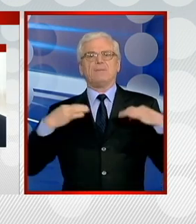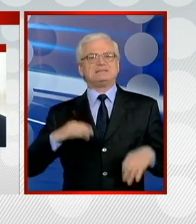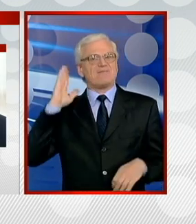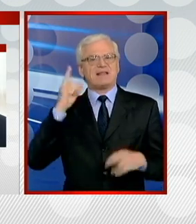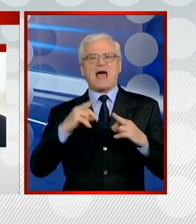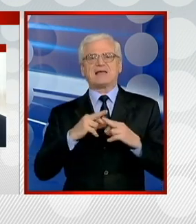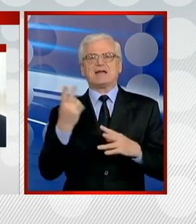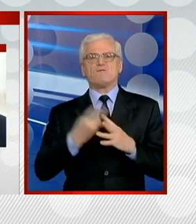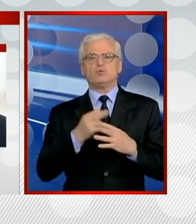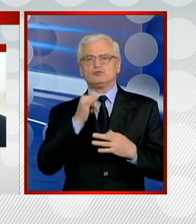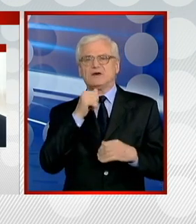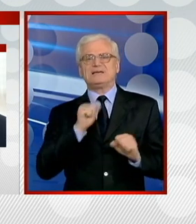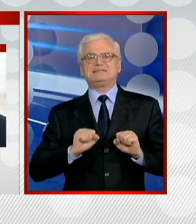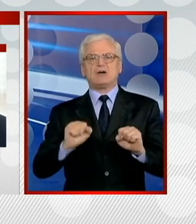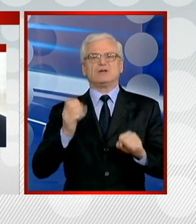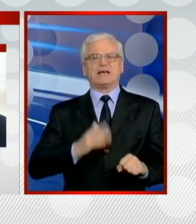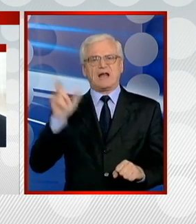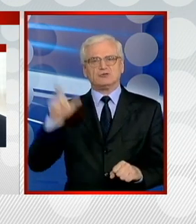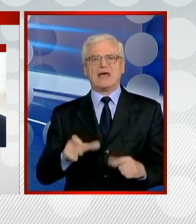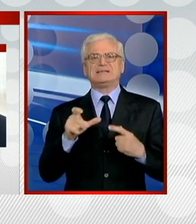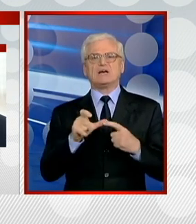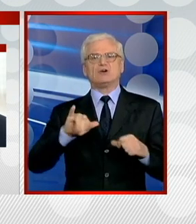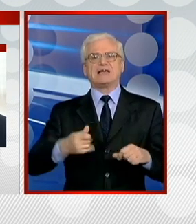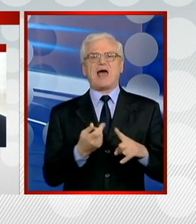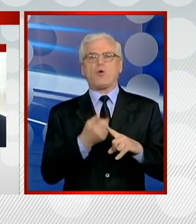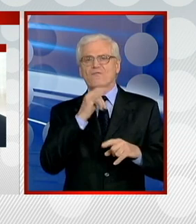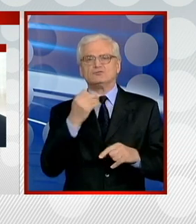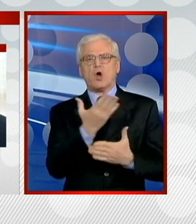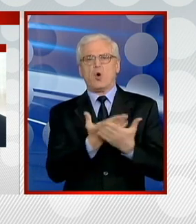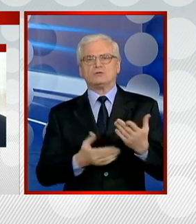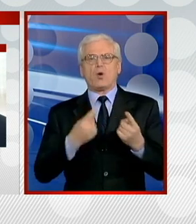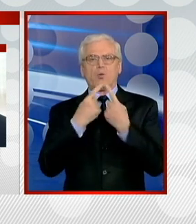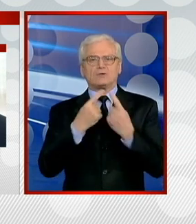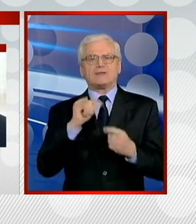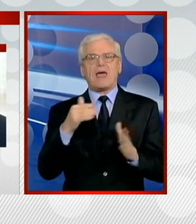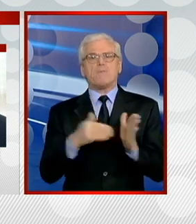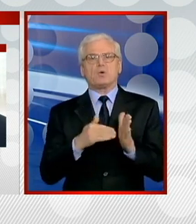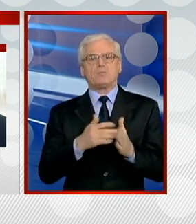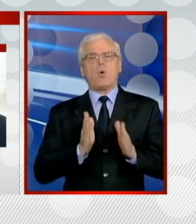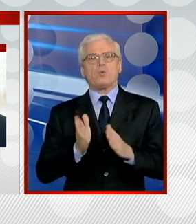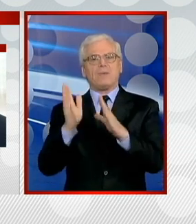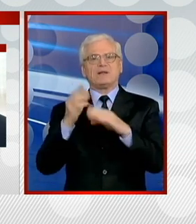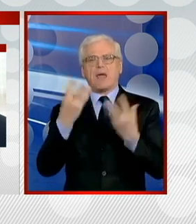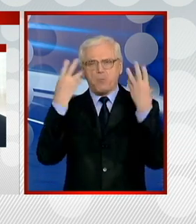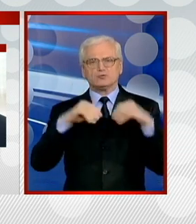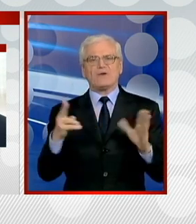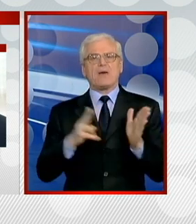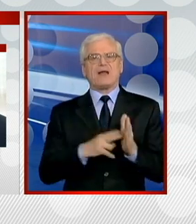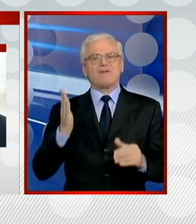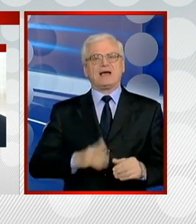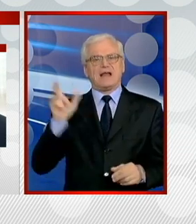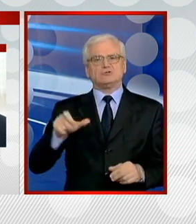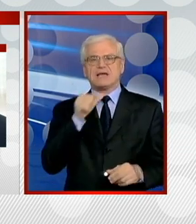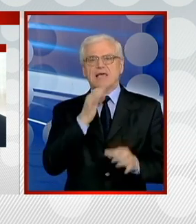Premijer Aleksandar Vučić i zaštitnik građana Saša Janković ocenili su u razgovoru da je neophodno unaprediti poštovanje prava